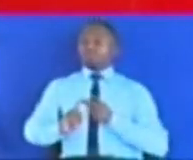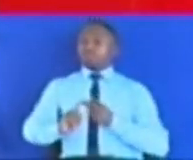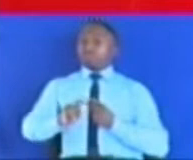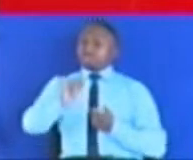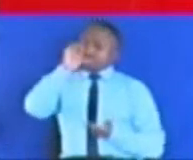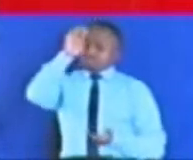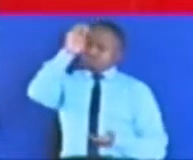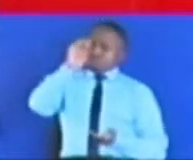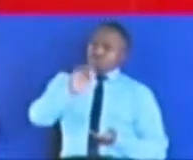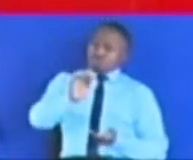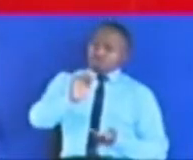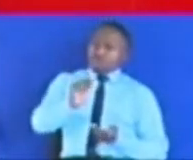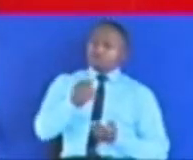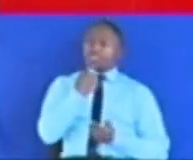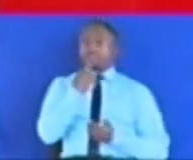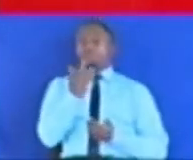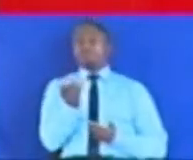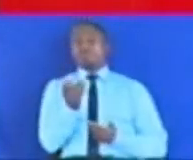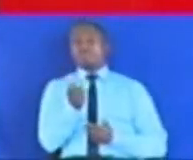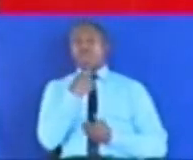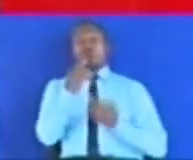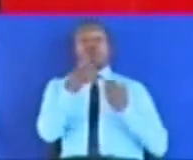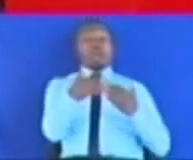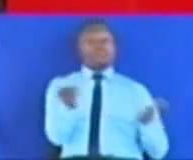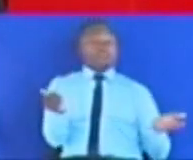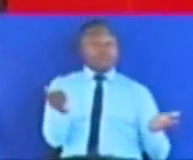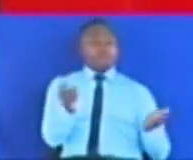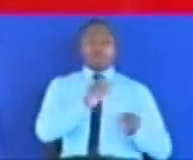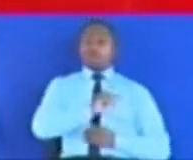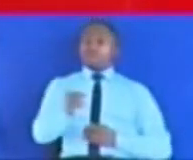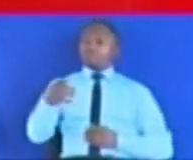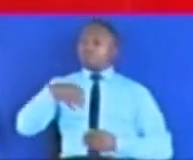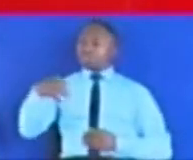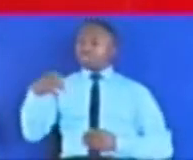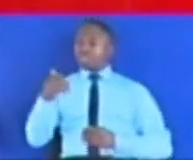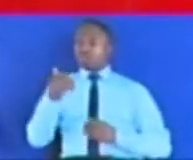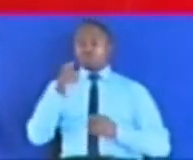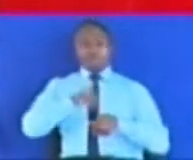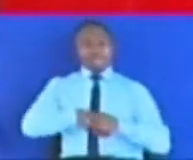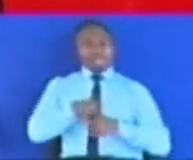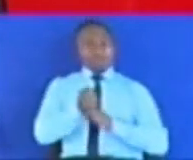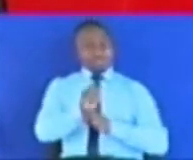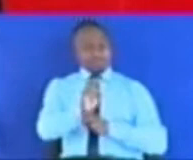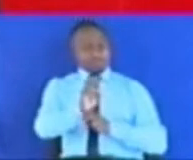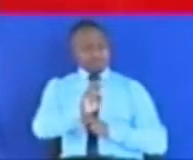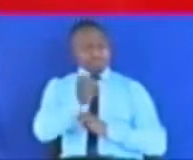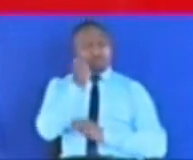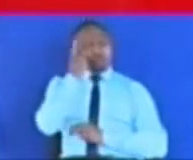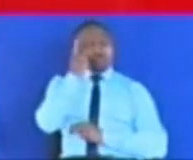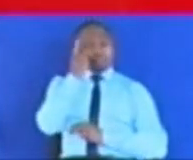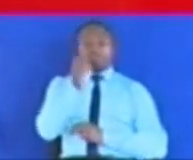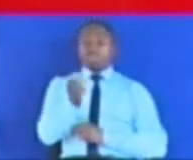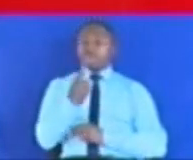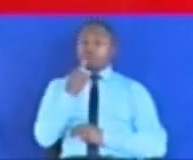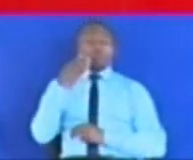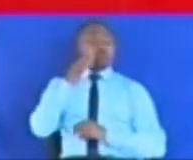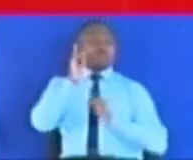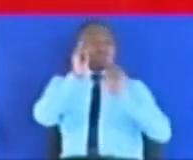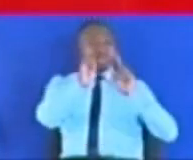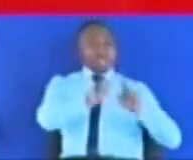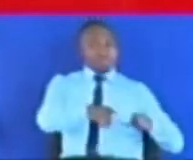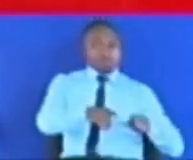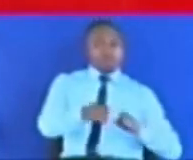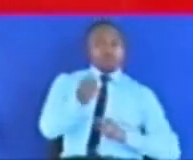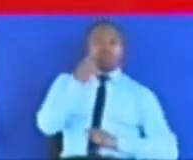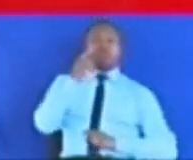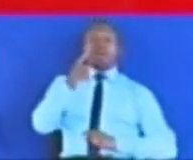Tukipungua chini ya hapo tutasema kwamba dawa hakuna. Lakini kama wizara inapoenda kufanya supervision inakuta zile essential drugs ziko pale,